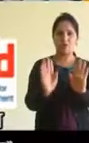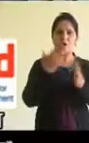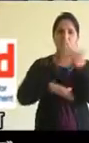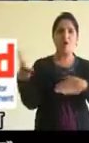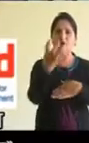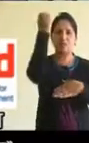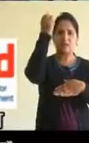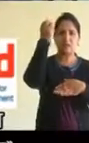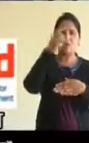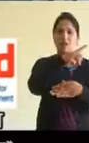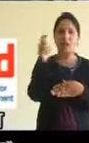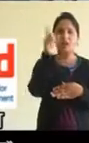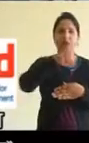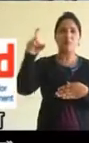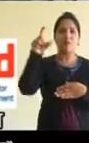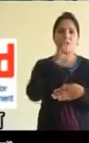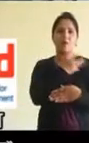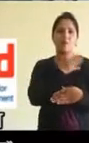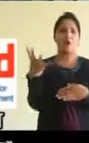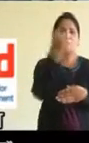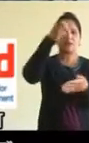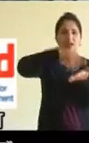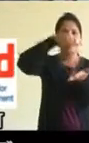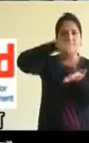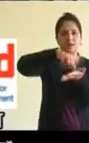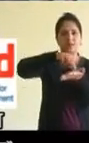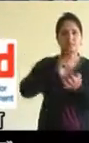नगरौँ अपाङ्गता अधिकार प्रवर्धनका लागि नेपाल अपाङ्ग मानव अधिकार केन्द्र